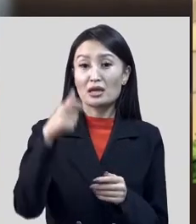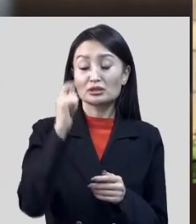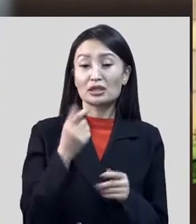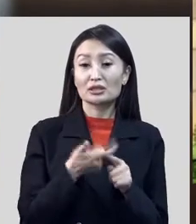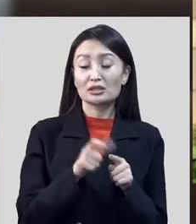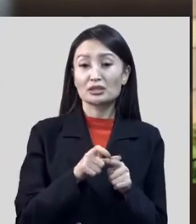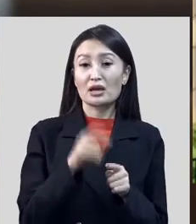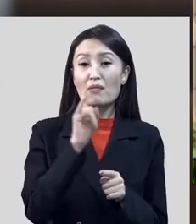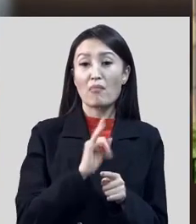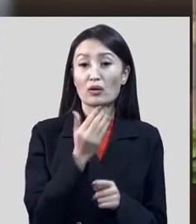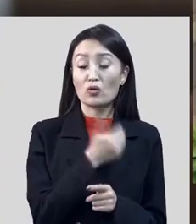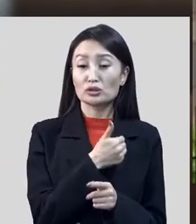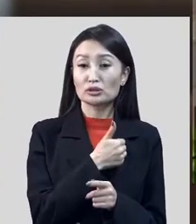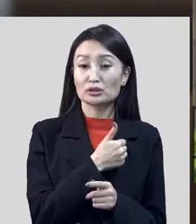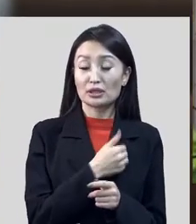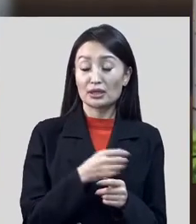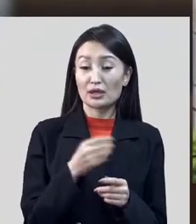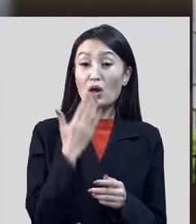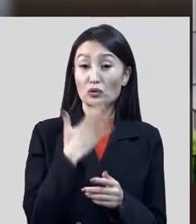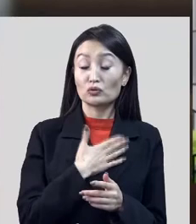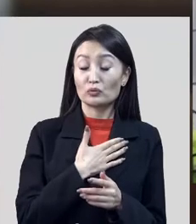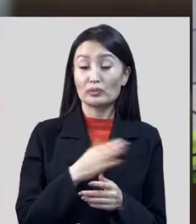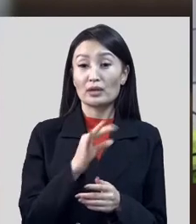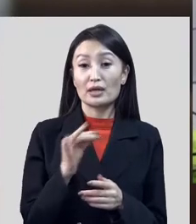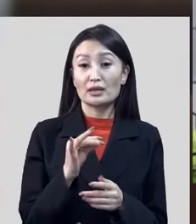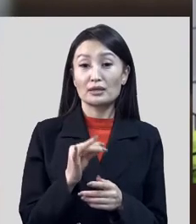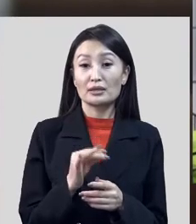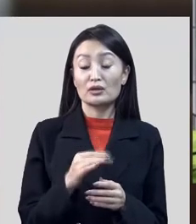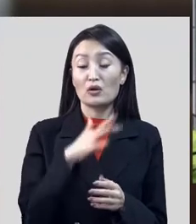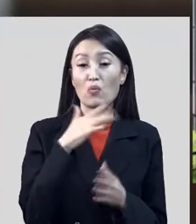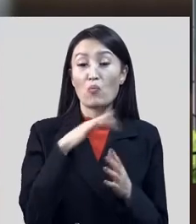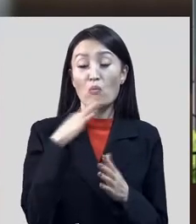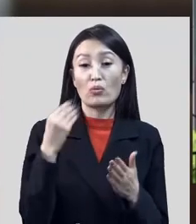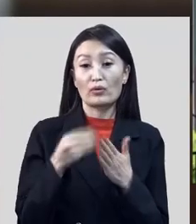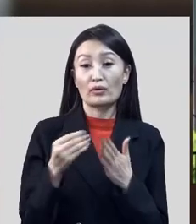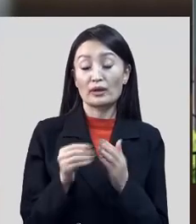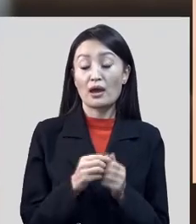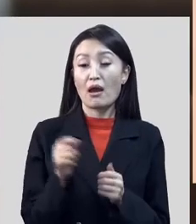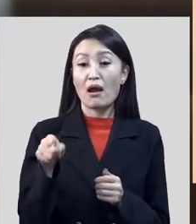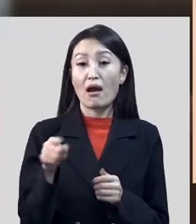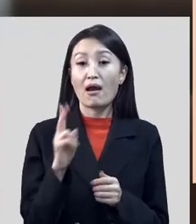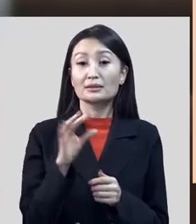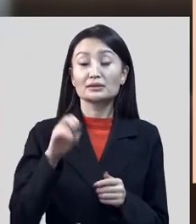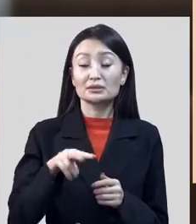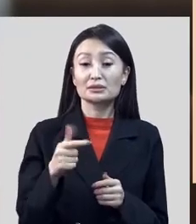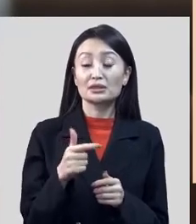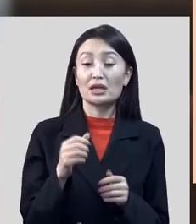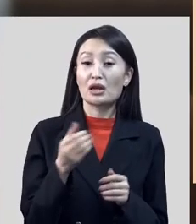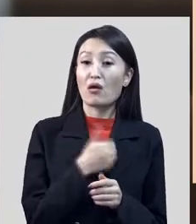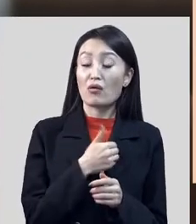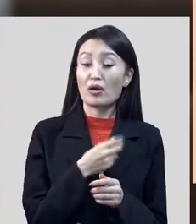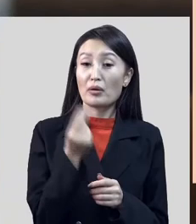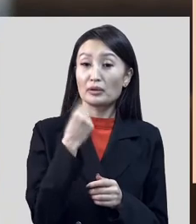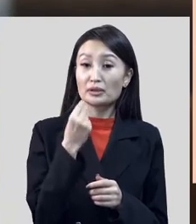по есть мороженое причем иногда даже и и есть а кисть и не упустит возможность лишний раз перекусить